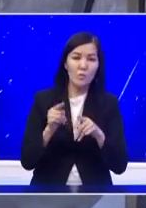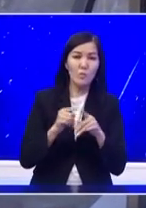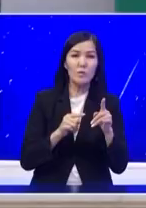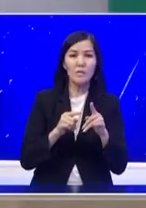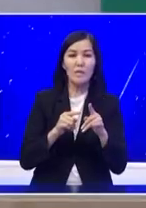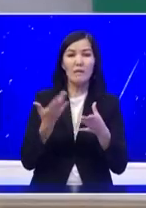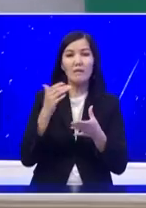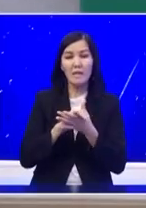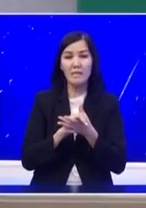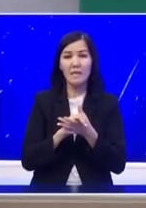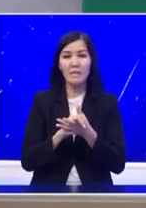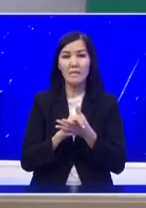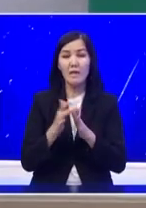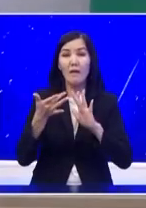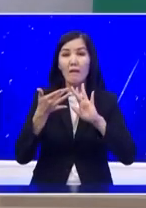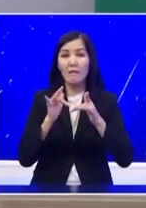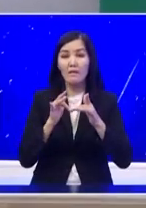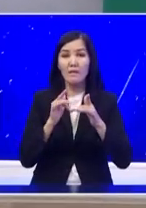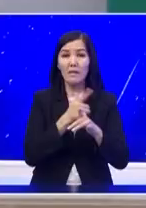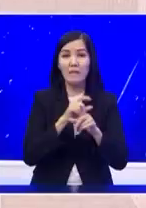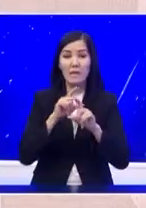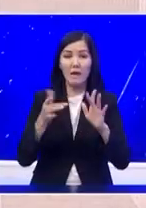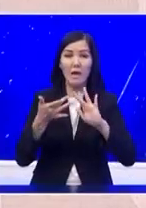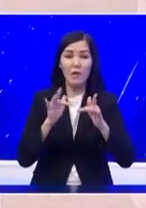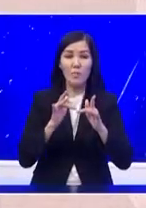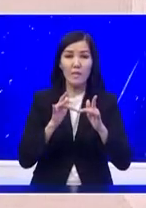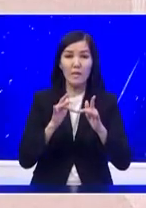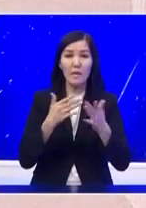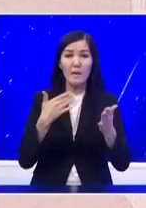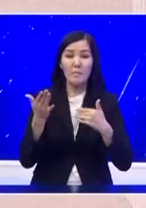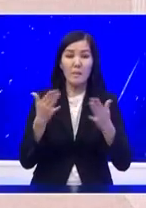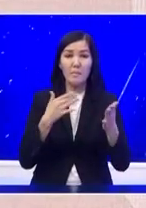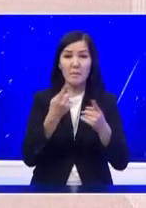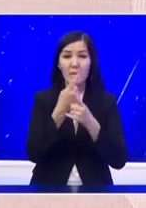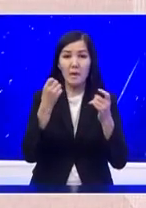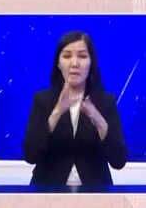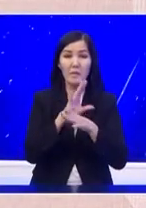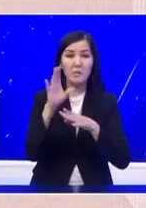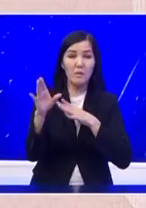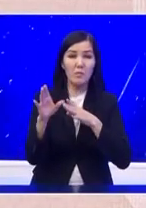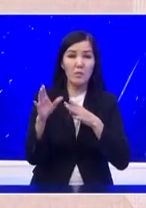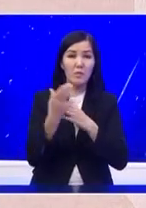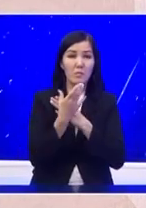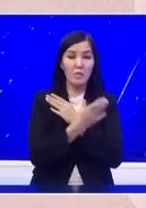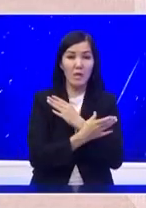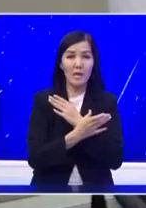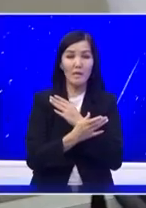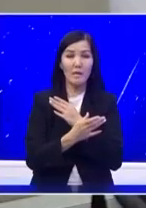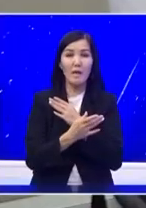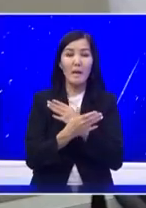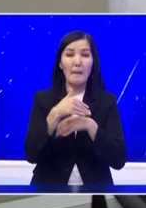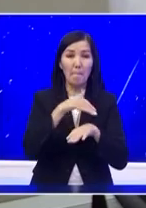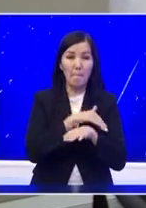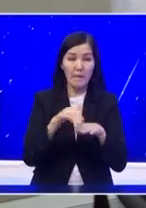таныстар мүмкіндігінше интернет дәріханадан бөлек әлеуметтік желі арқылы бір-бірімен ақпарат бөлісуде. Дәріхана тізімі мекенжай мен